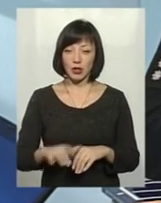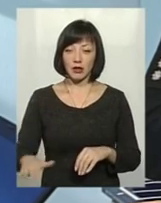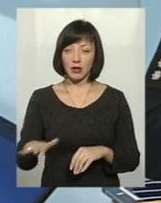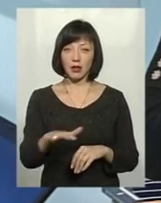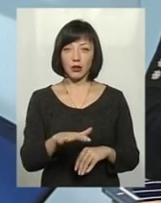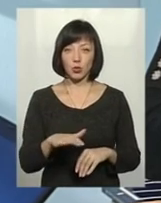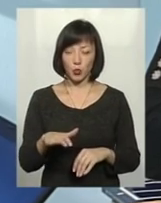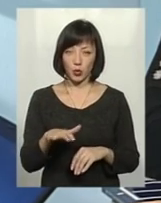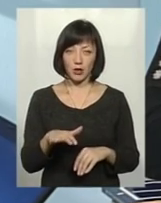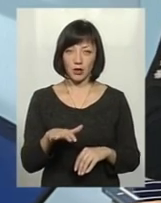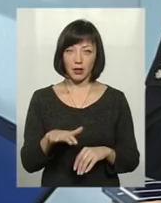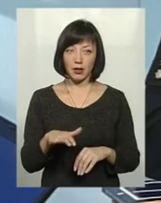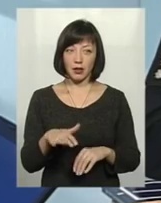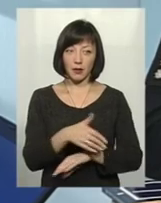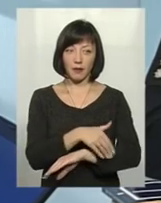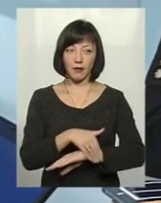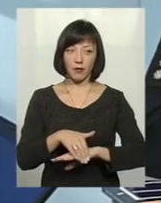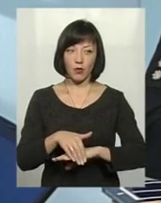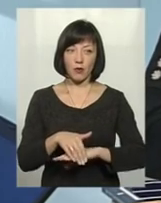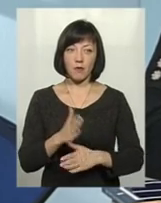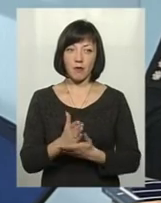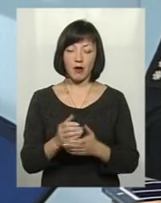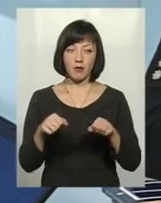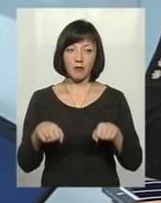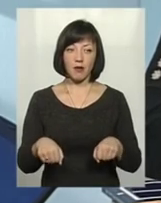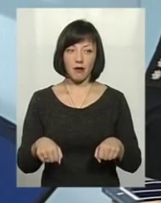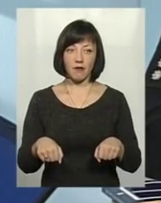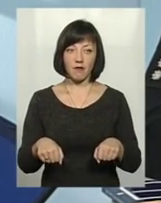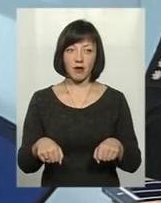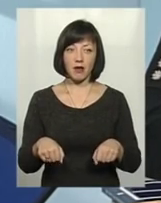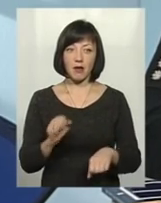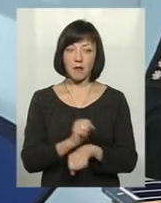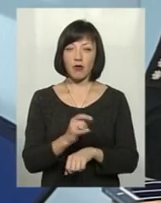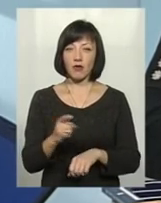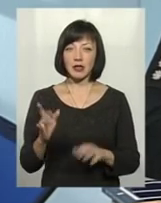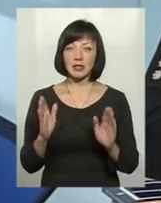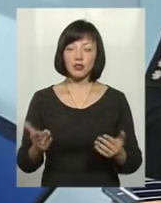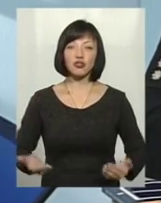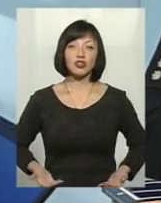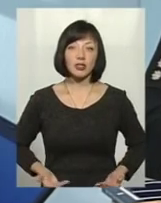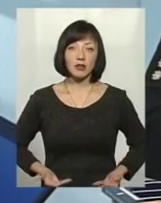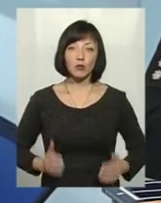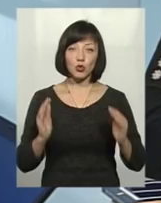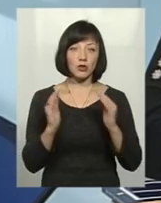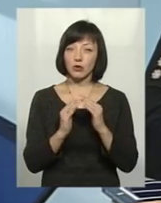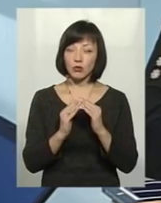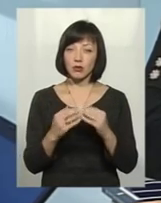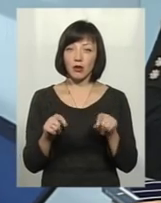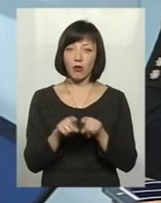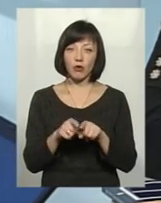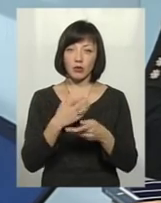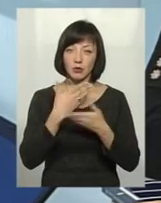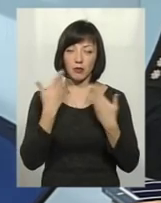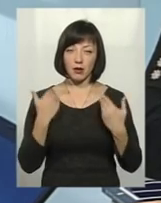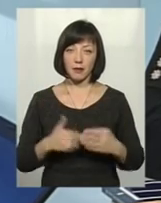території двору мають право паркувати свої автомобілі тільки жителі будинку, ну, такого